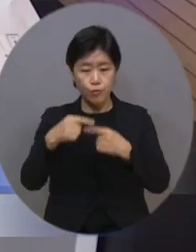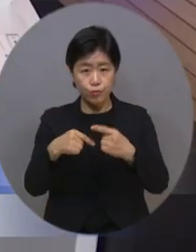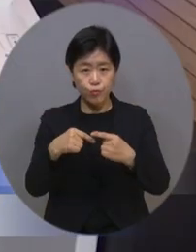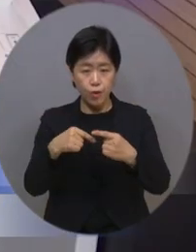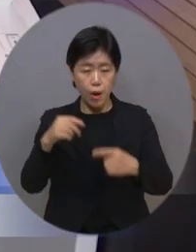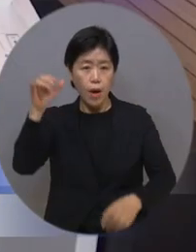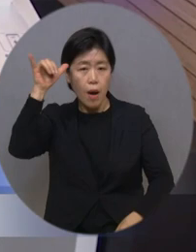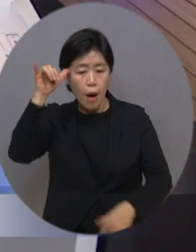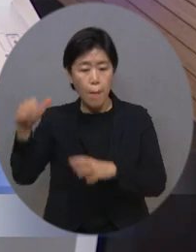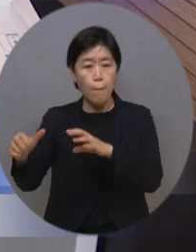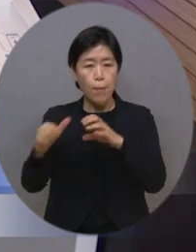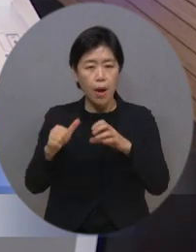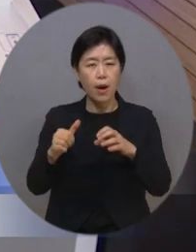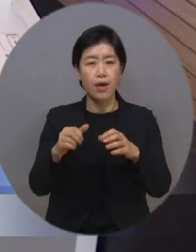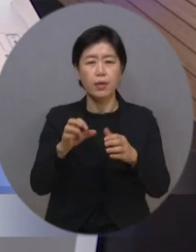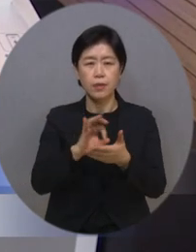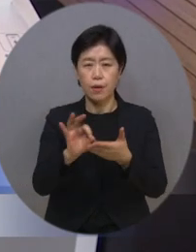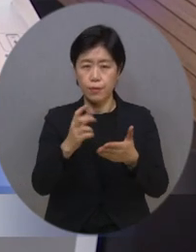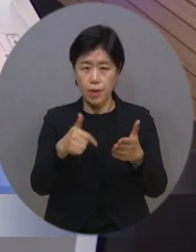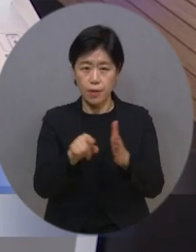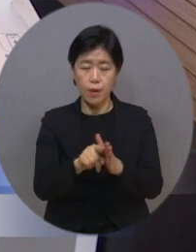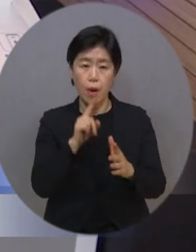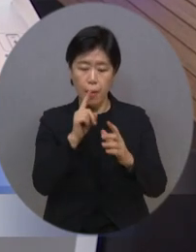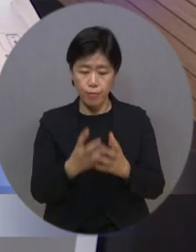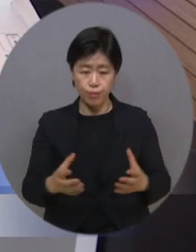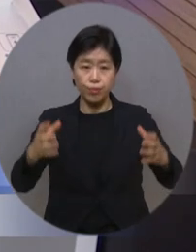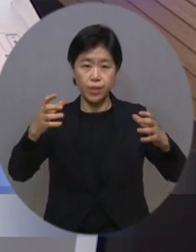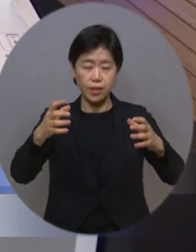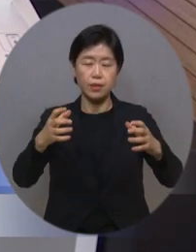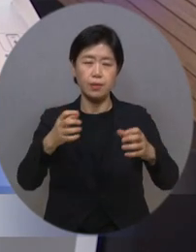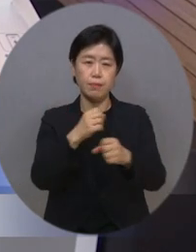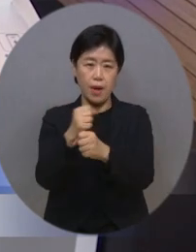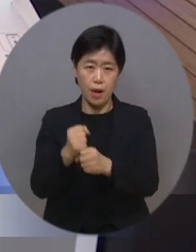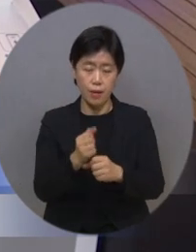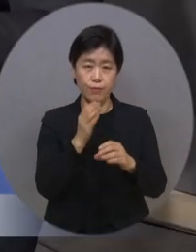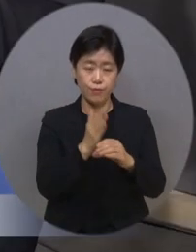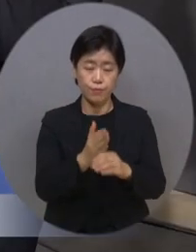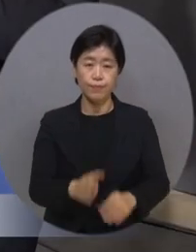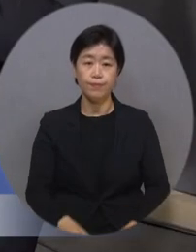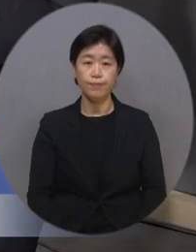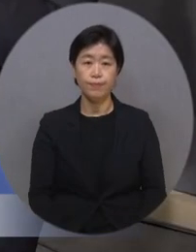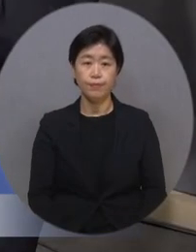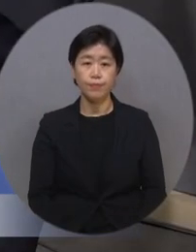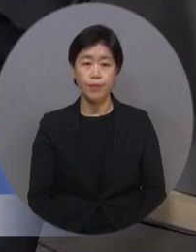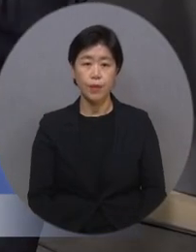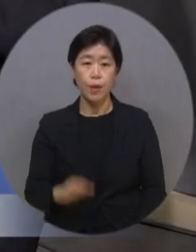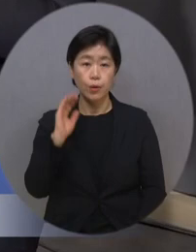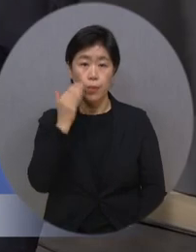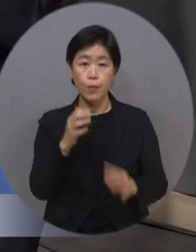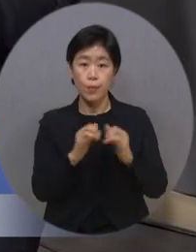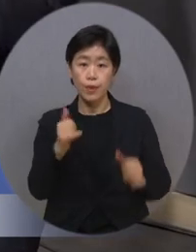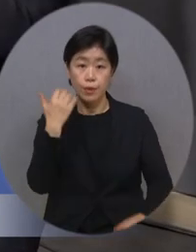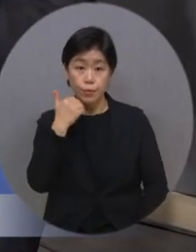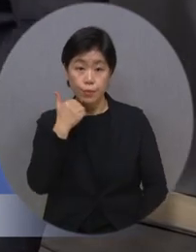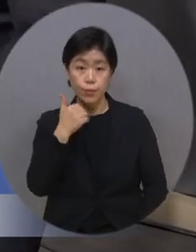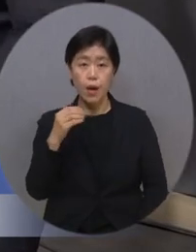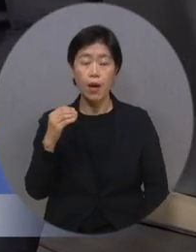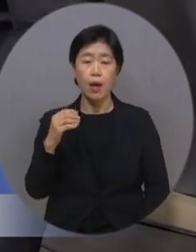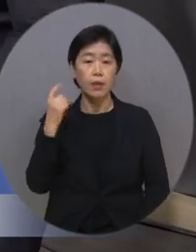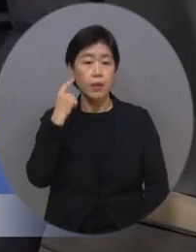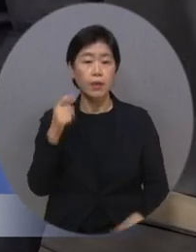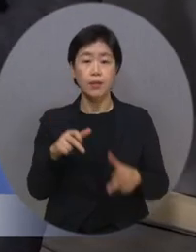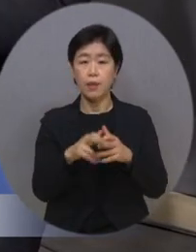말뭉치를 구축해 관련산업계 조속히 공개할 계획입니다 농인은이 청각장애인 중